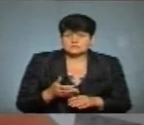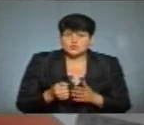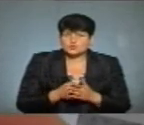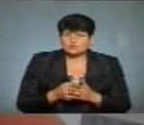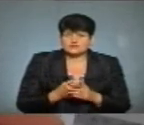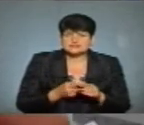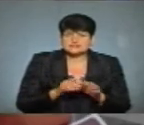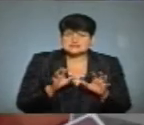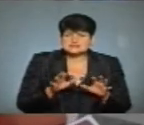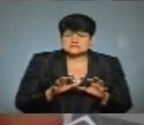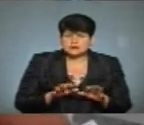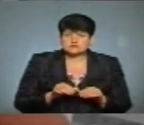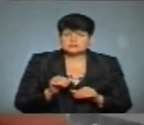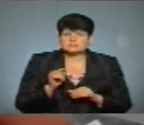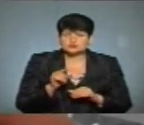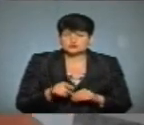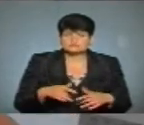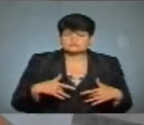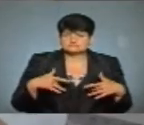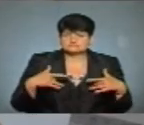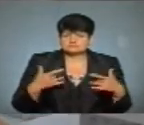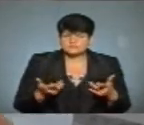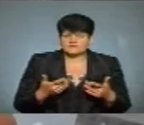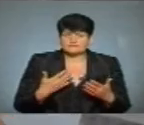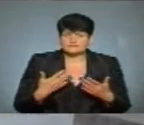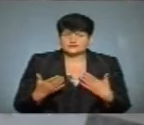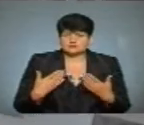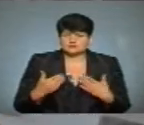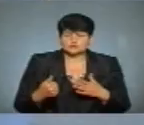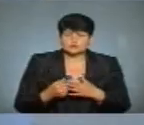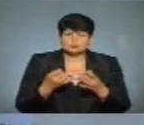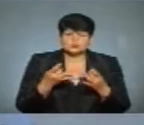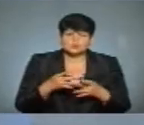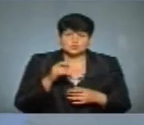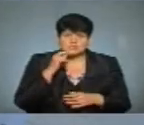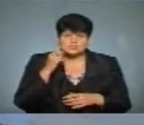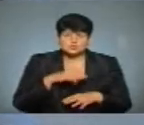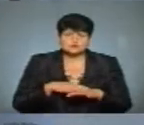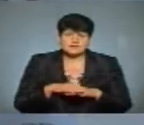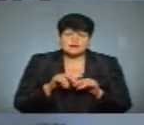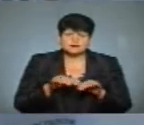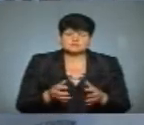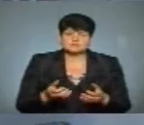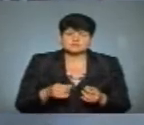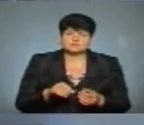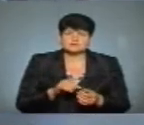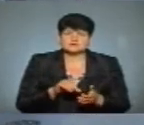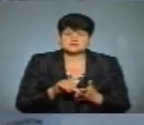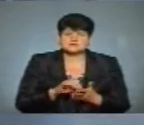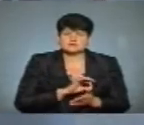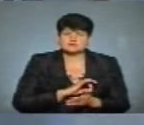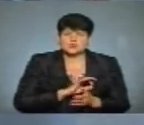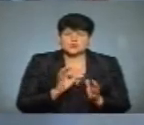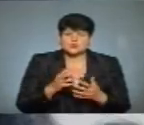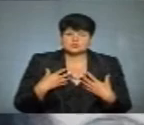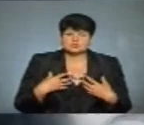лобіювати цей закон, а окрім того, зневажливе ставлення до простого українського народу. Акцію підтримали представники профспілки працівників